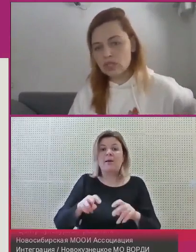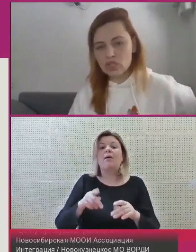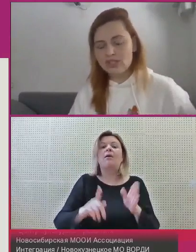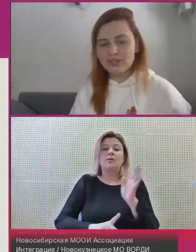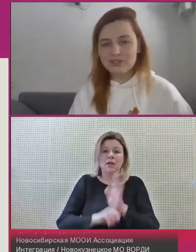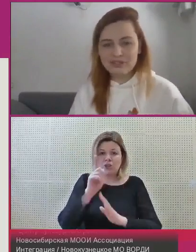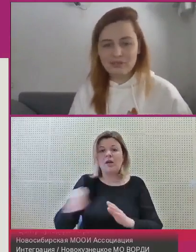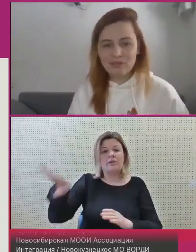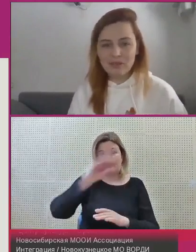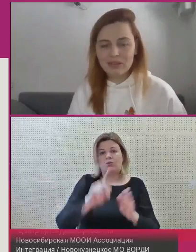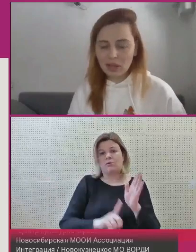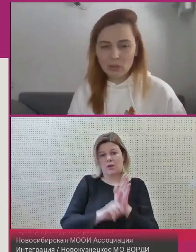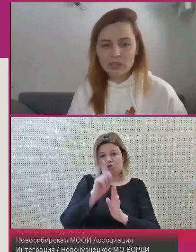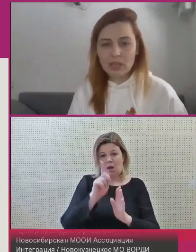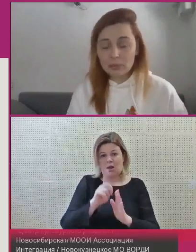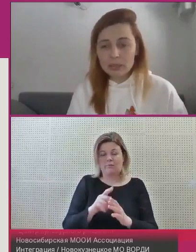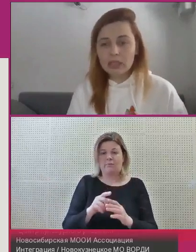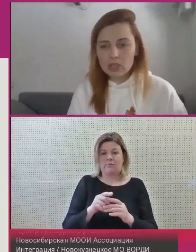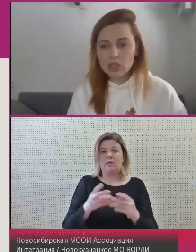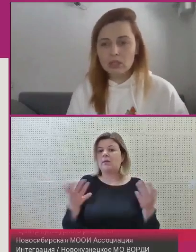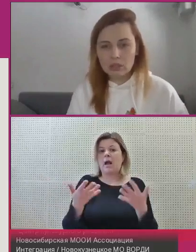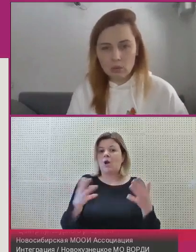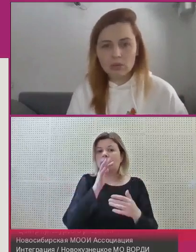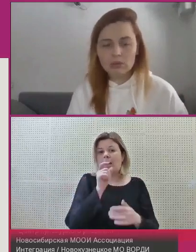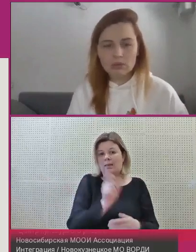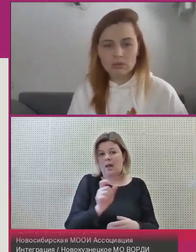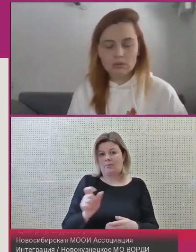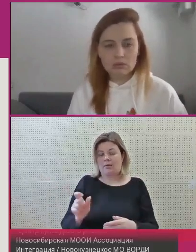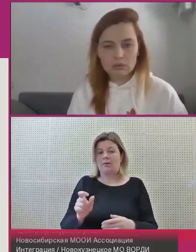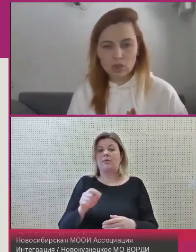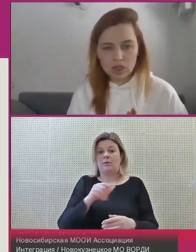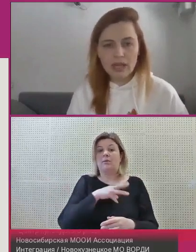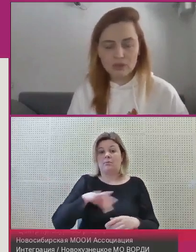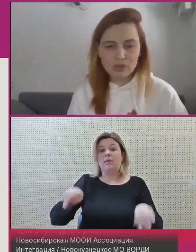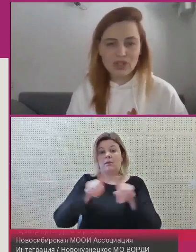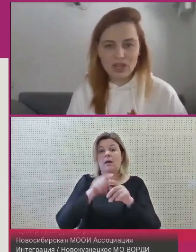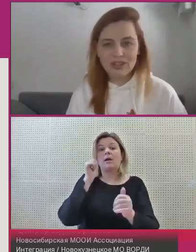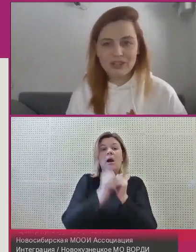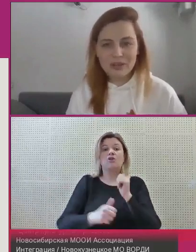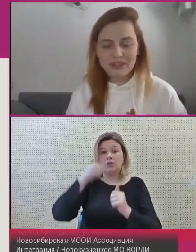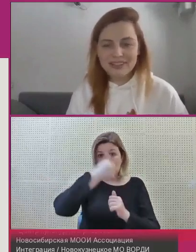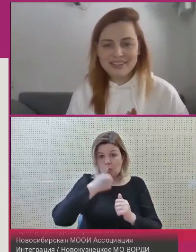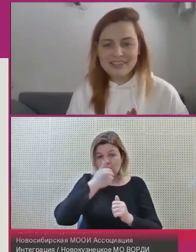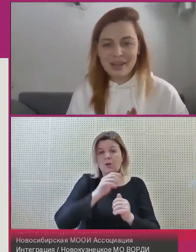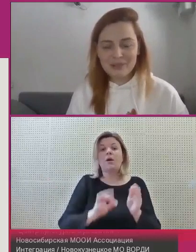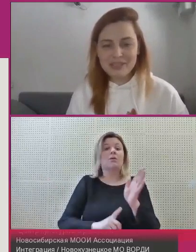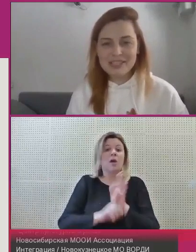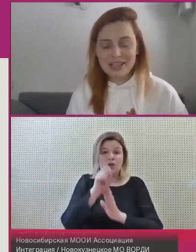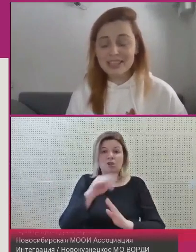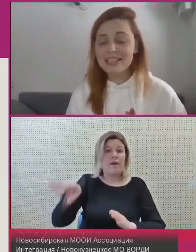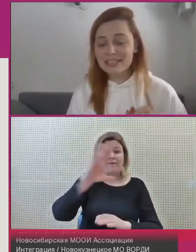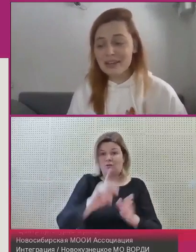начинайте все сначала, на каком-то этапе. Мы так каждый год начинаем все сначала.